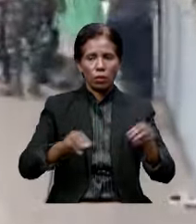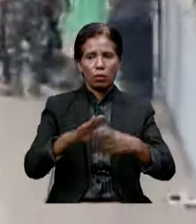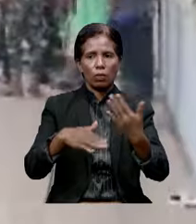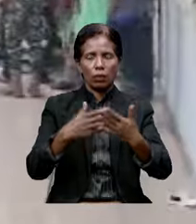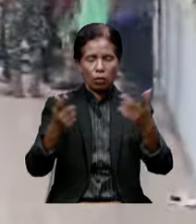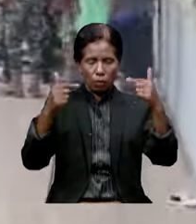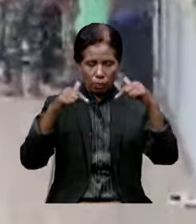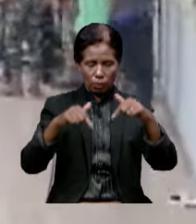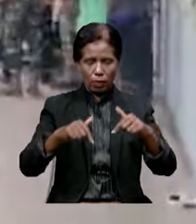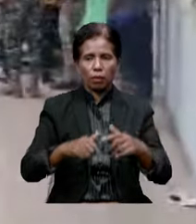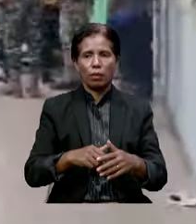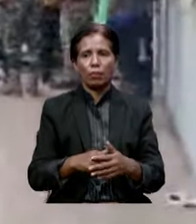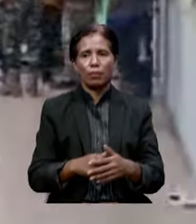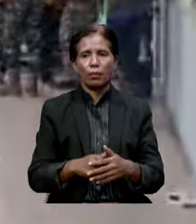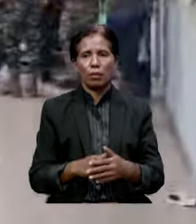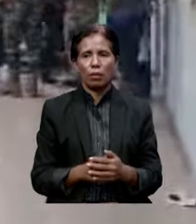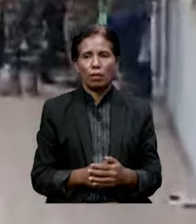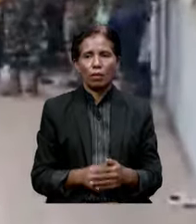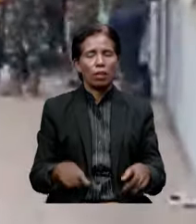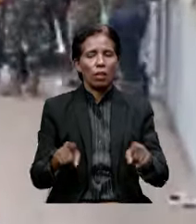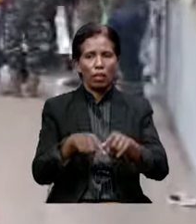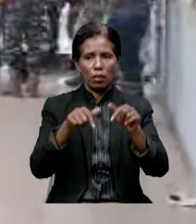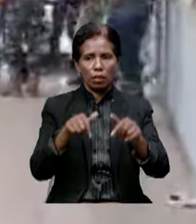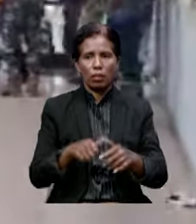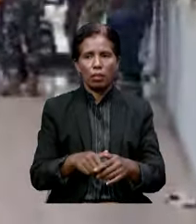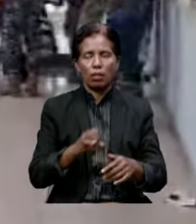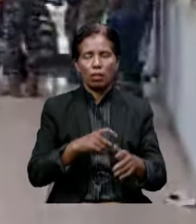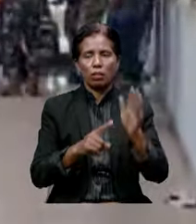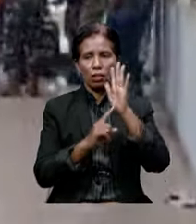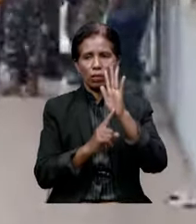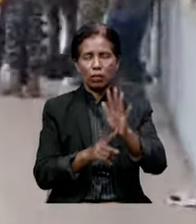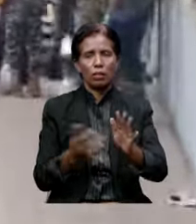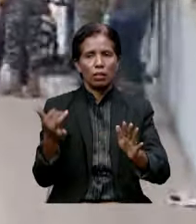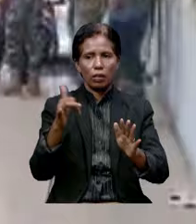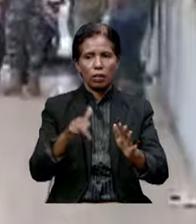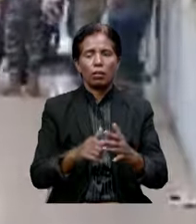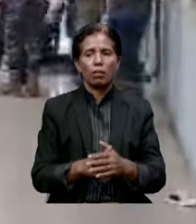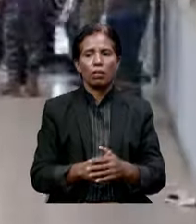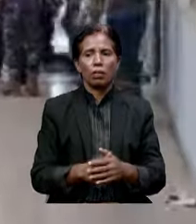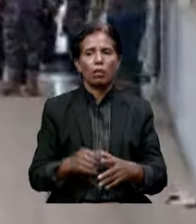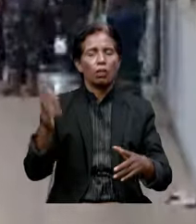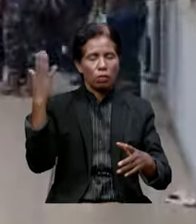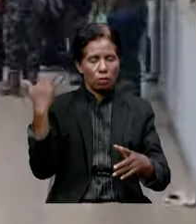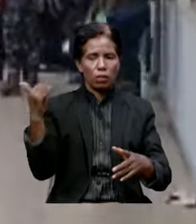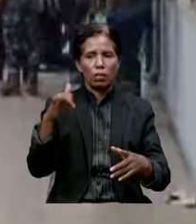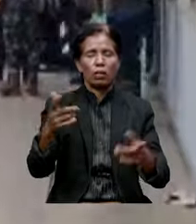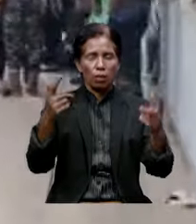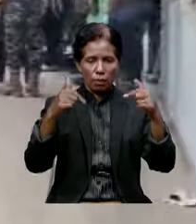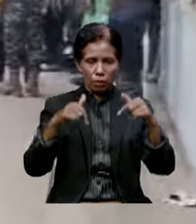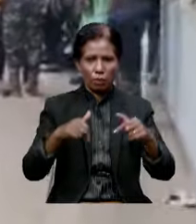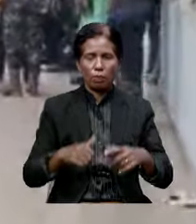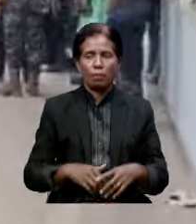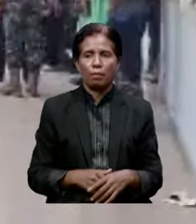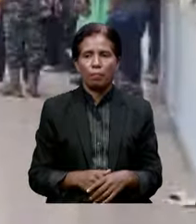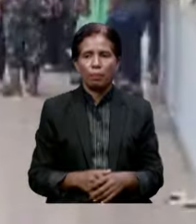kunso sinur wis laos ane sane mak be au pe abisu siramai mai be udbe rakeda siramai na